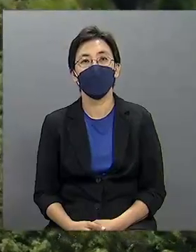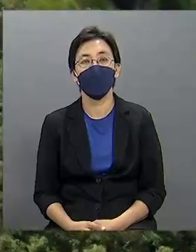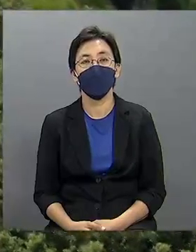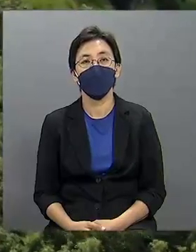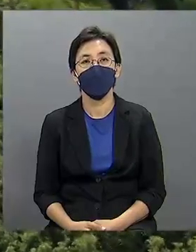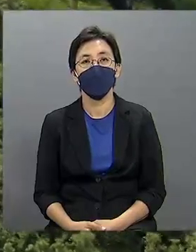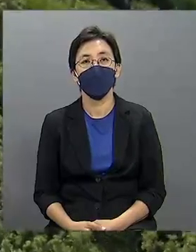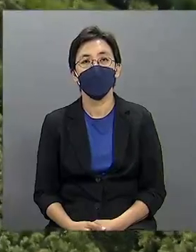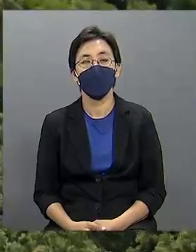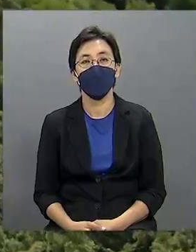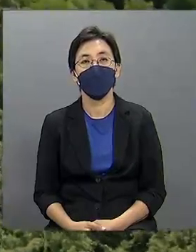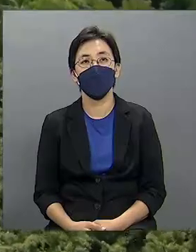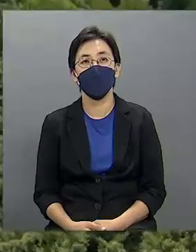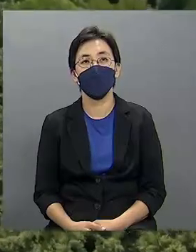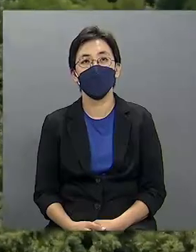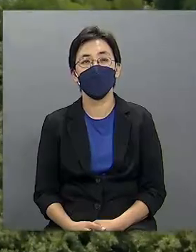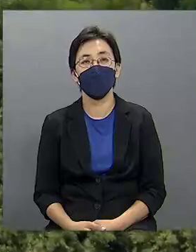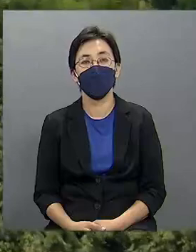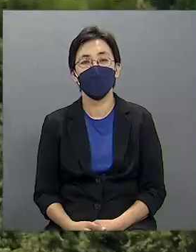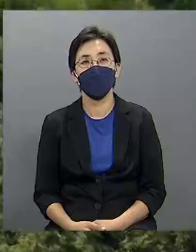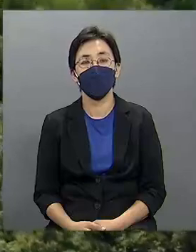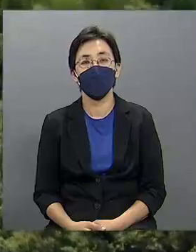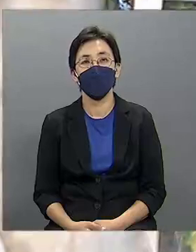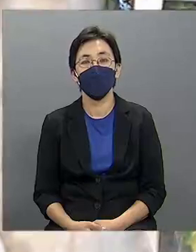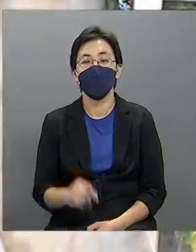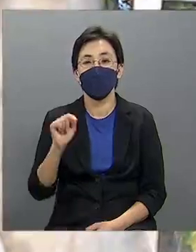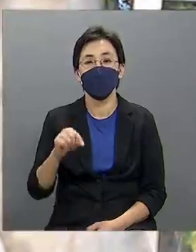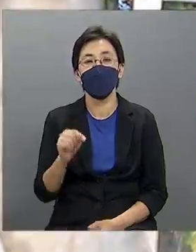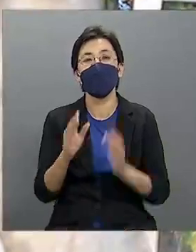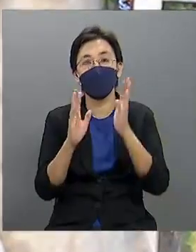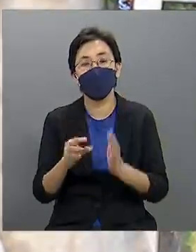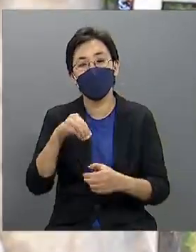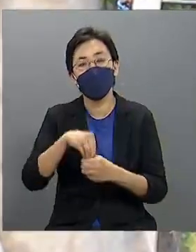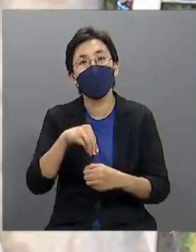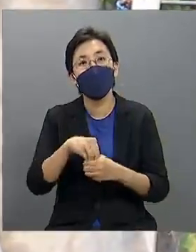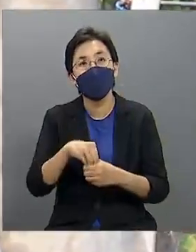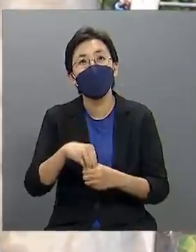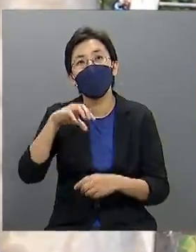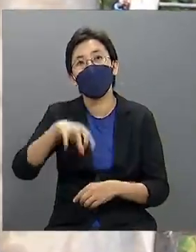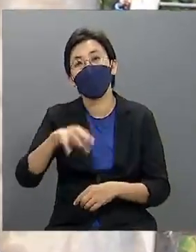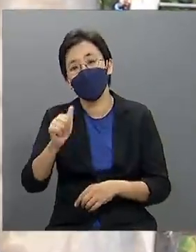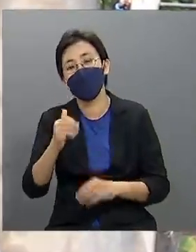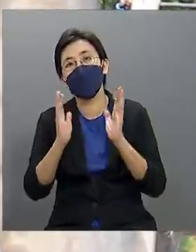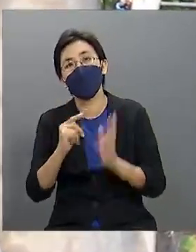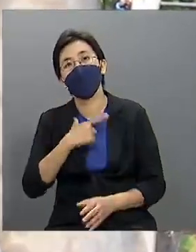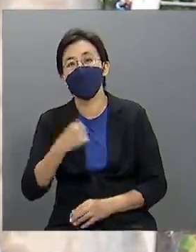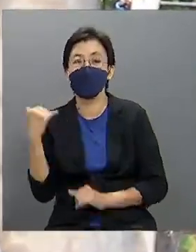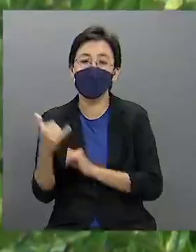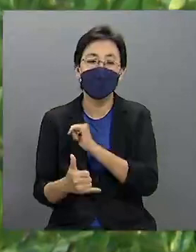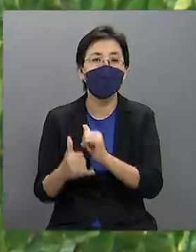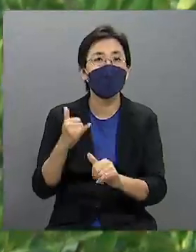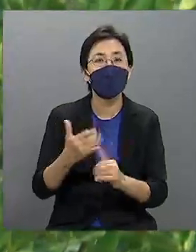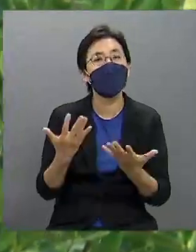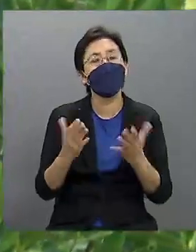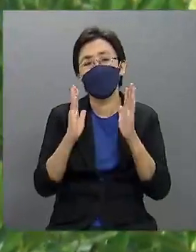จรงๆ ลตรงนี่ บางคนทอยู่ในเมืองบางคนเขาก็ชอบเรประตนี้- บางคนเขากไมไดเคยสายใจเลยว่